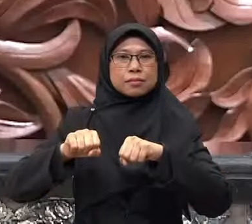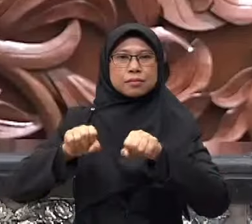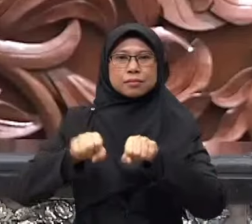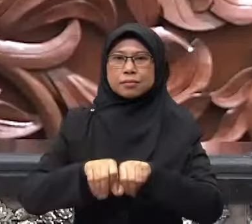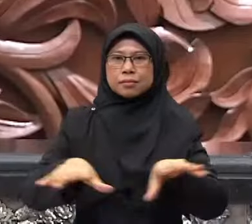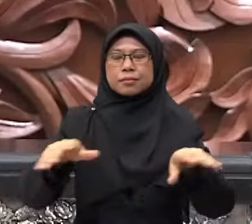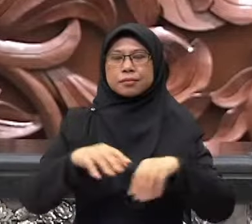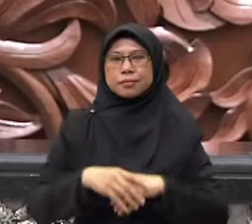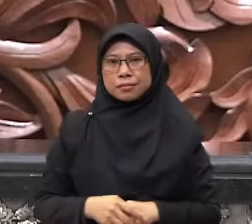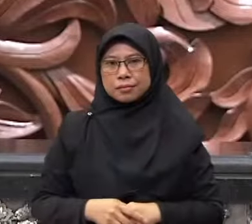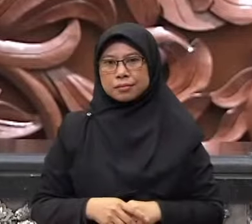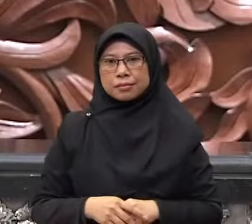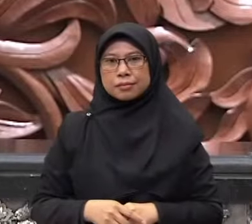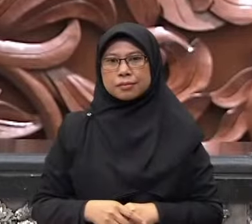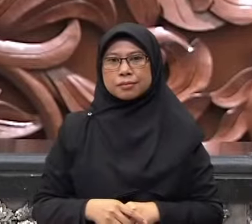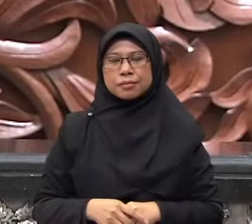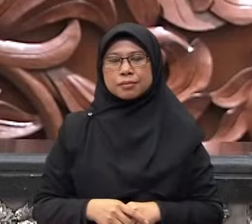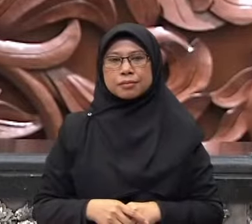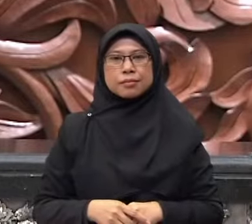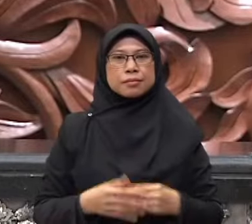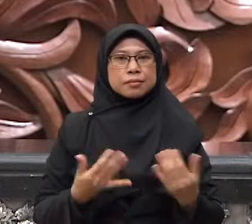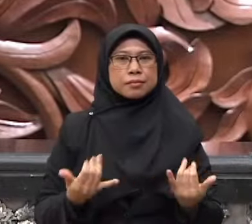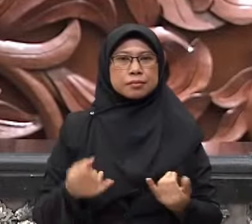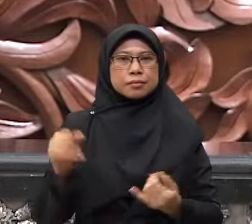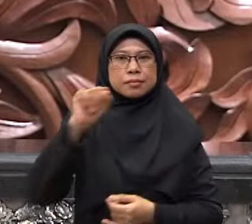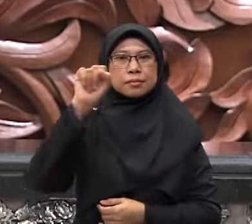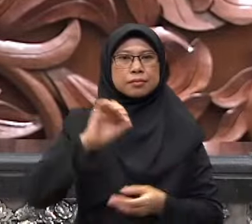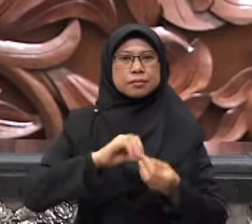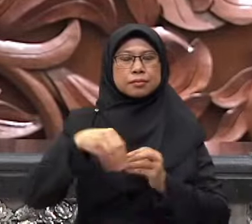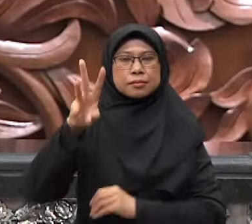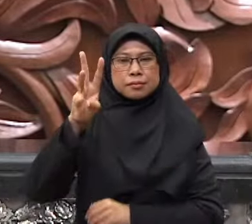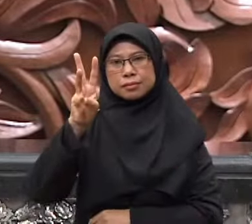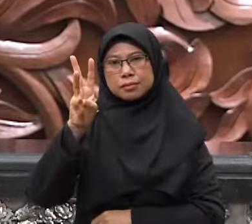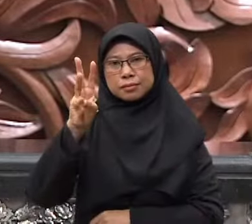kasih kita beransu soalan yang ke nombor enam dipersilakan